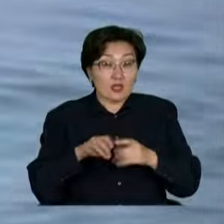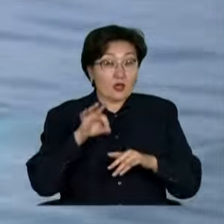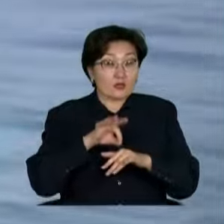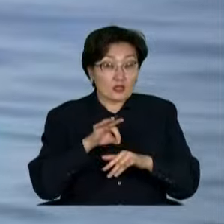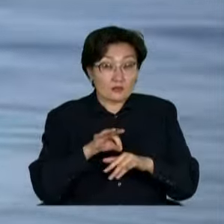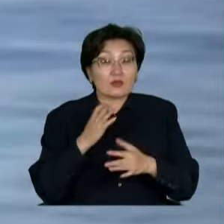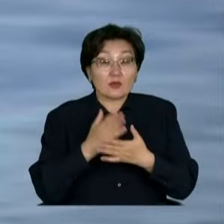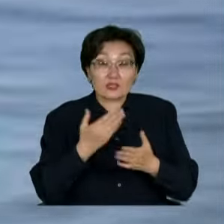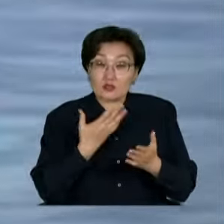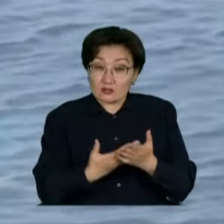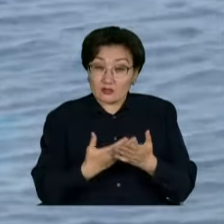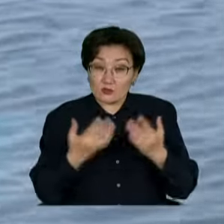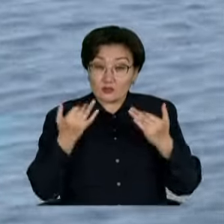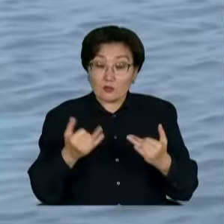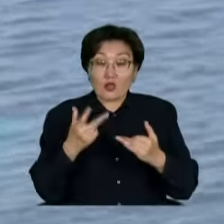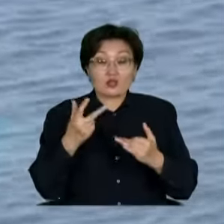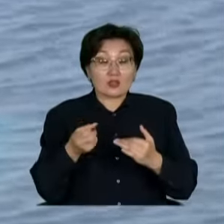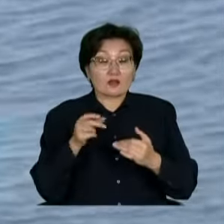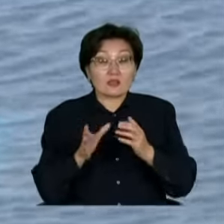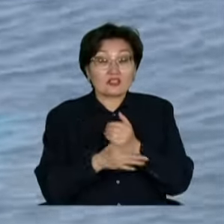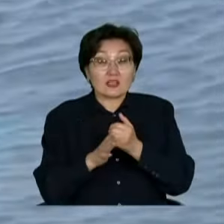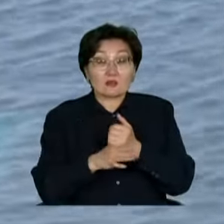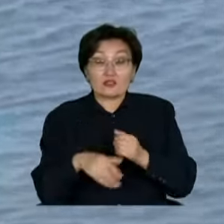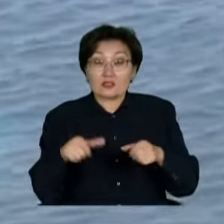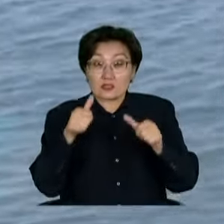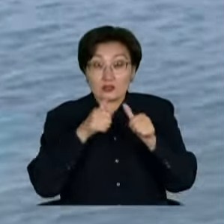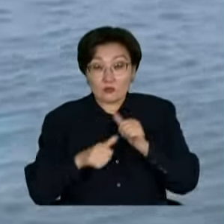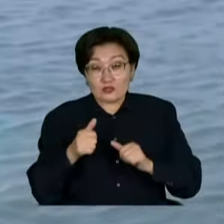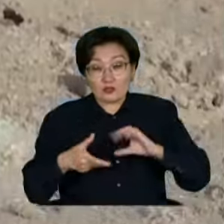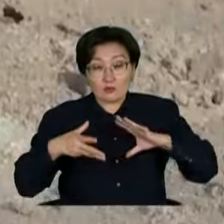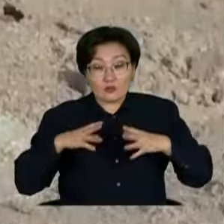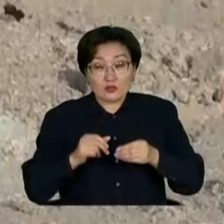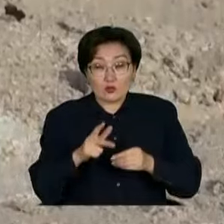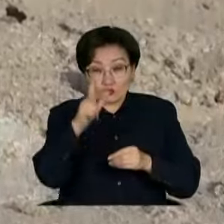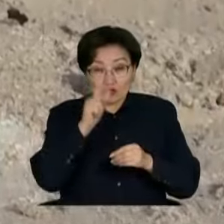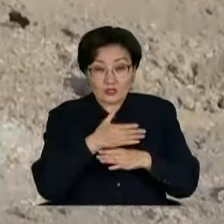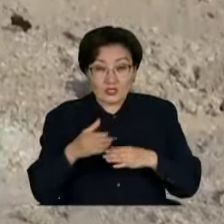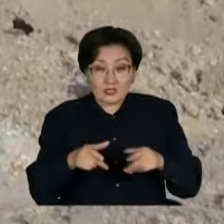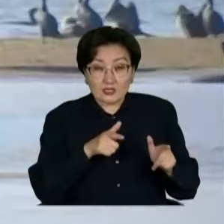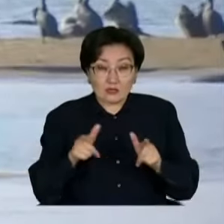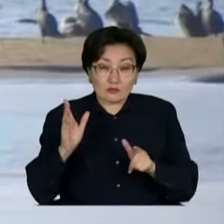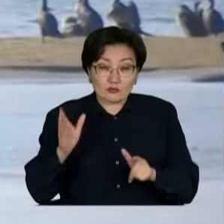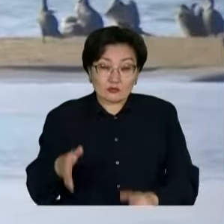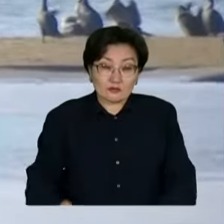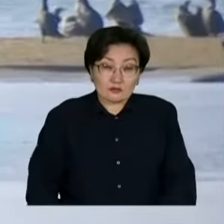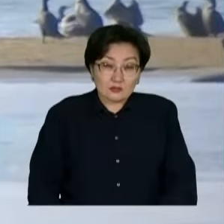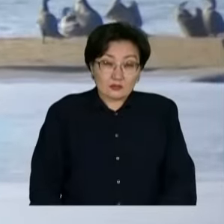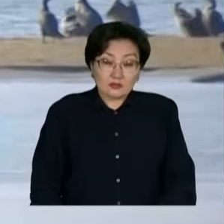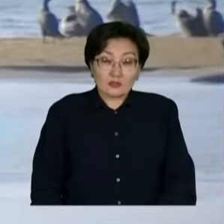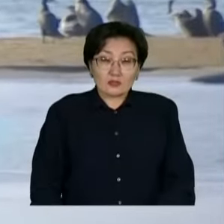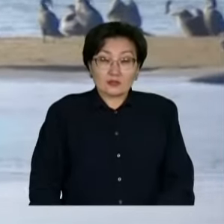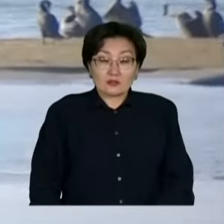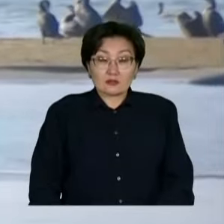шалдыққанын көрсетті. Ал қазіргі 300 итбалықтың сынама қорытындысы 3 айдан кейін ғана дайын болады екен. Жасұлан Мұқан,